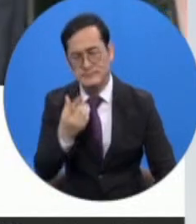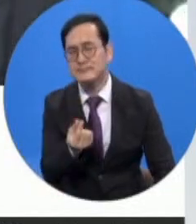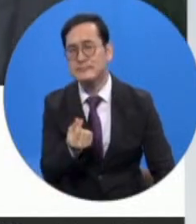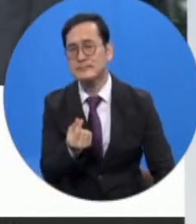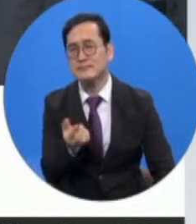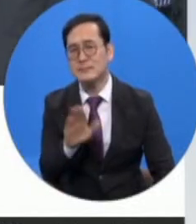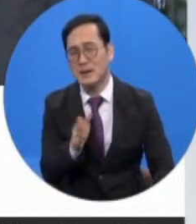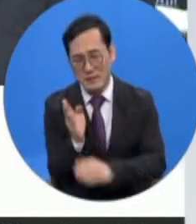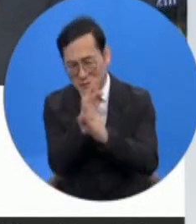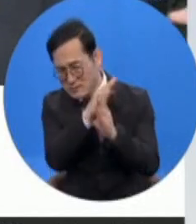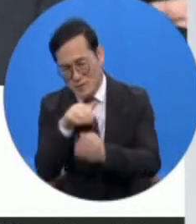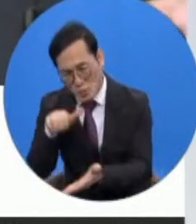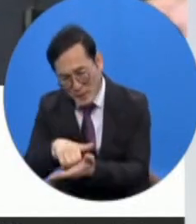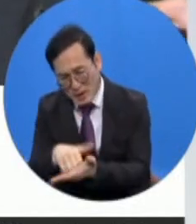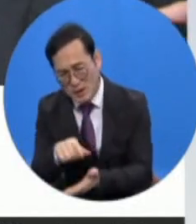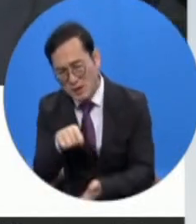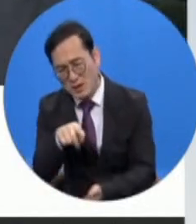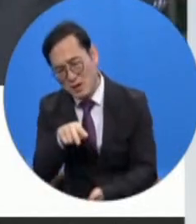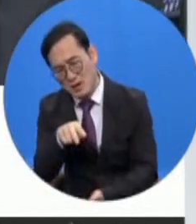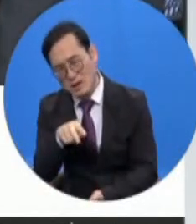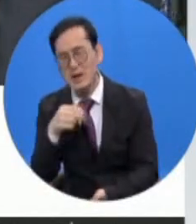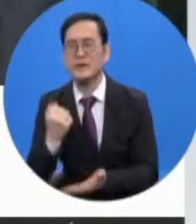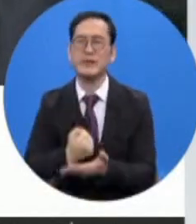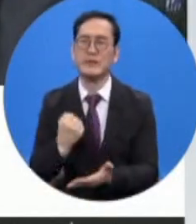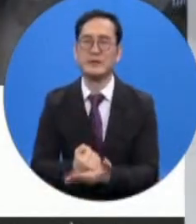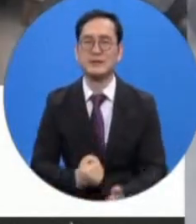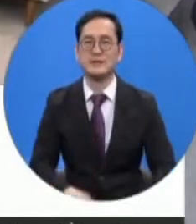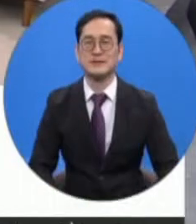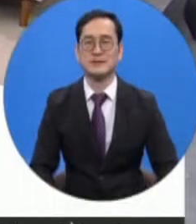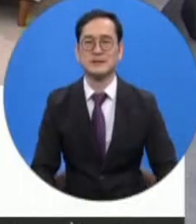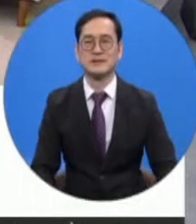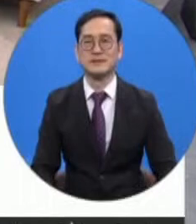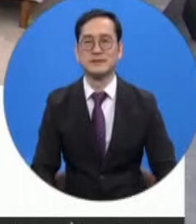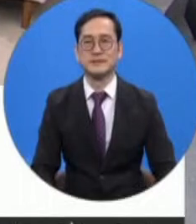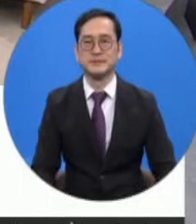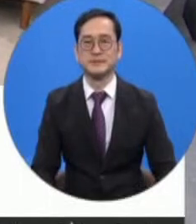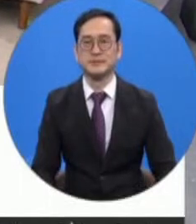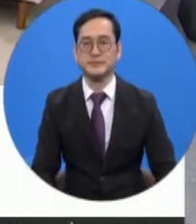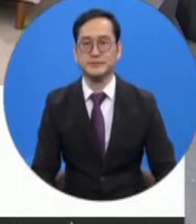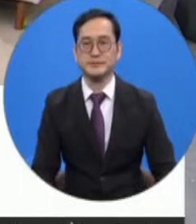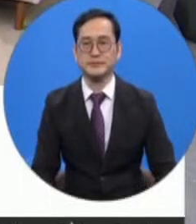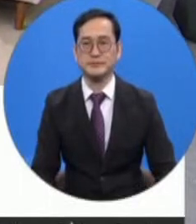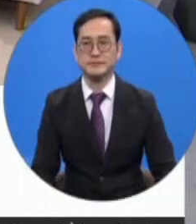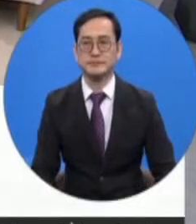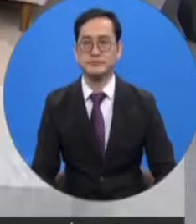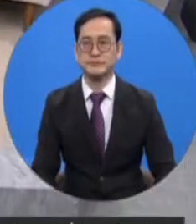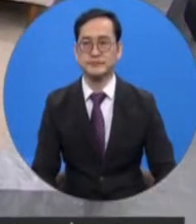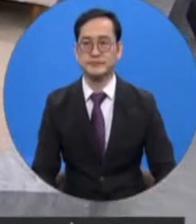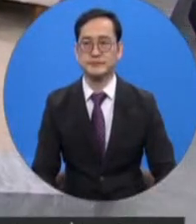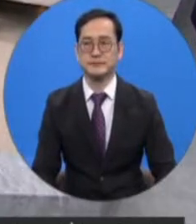참 이상하다라는 생각이 듭니다. 자, 그럼 김영주 의원님, 네. 민주당과 그 이재명 후보 선대위는 앞으로